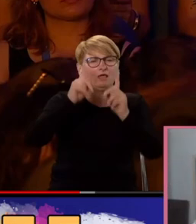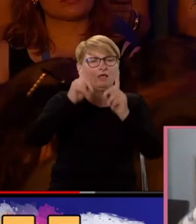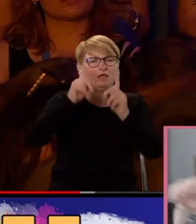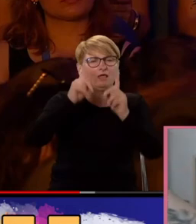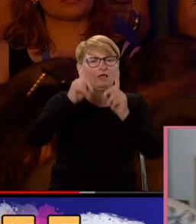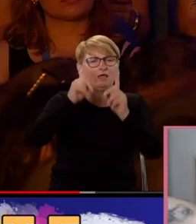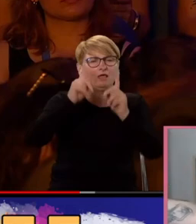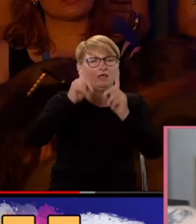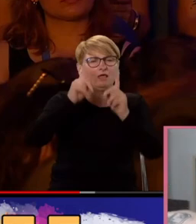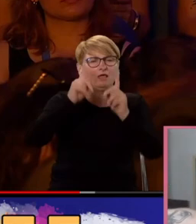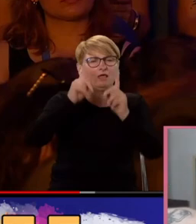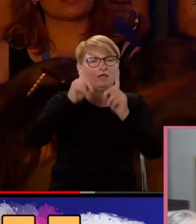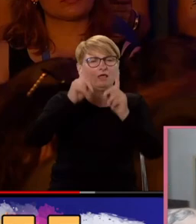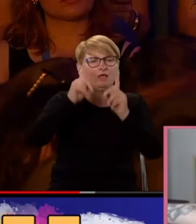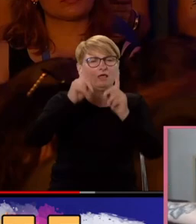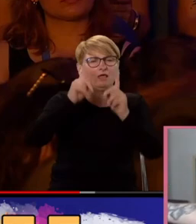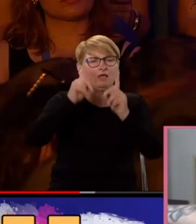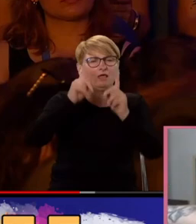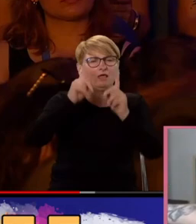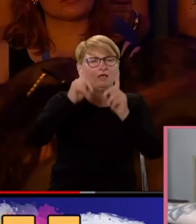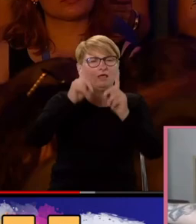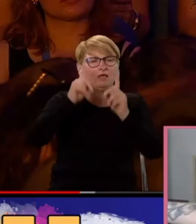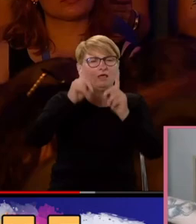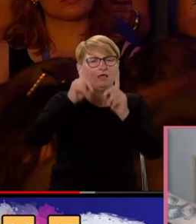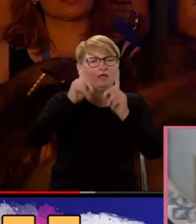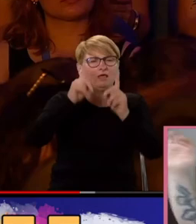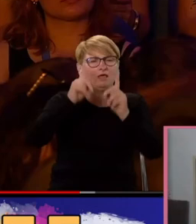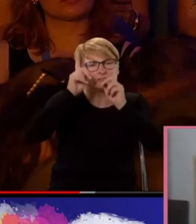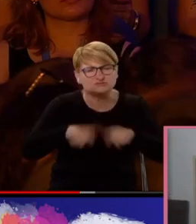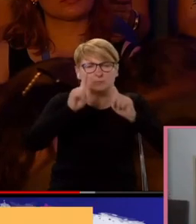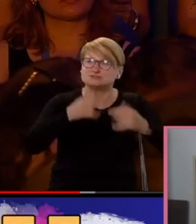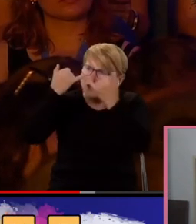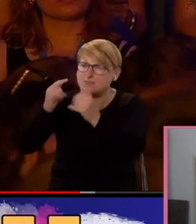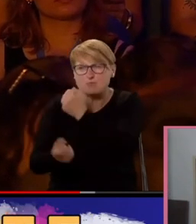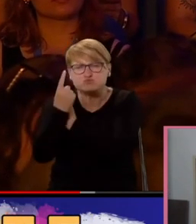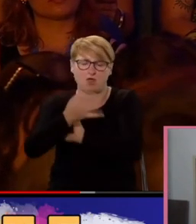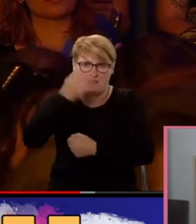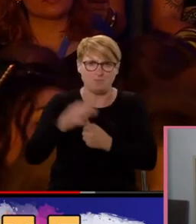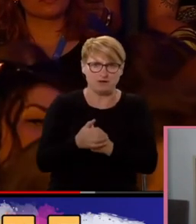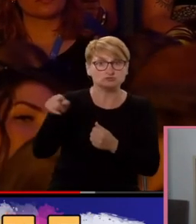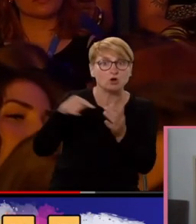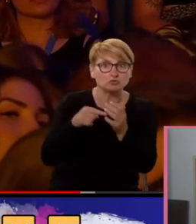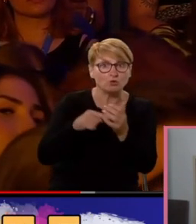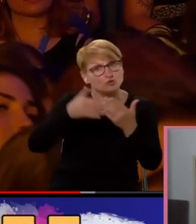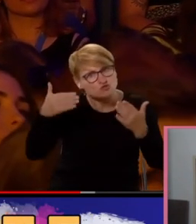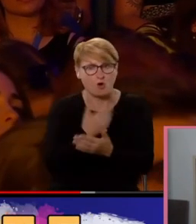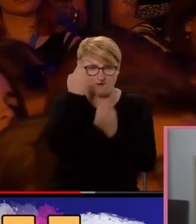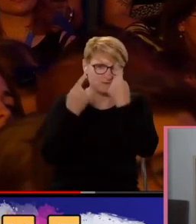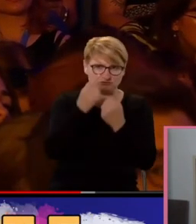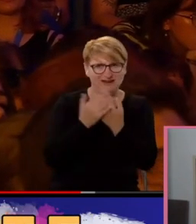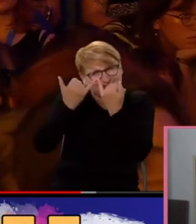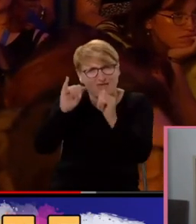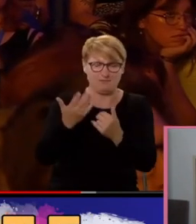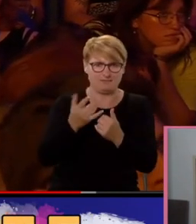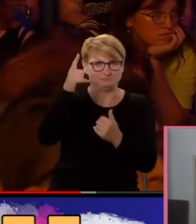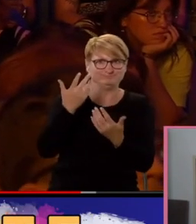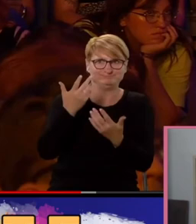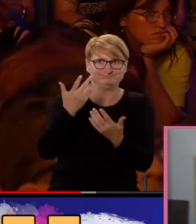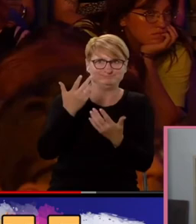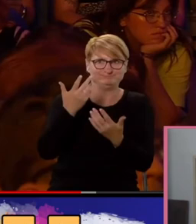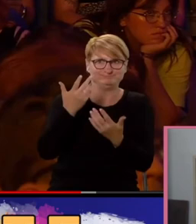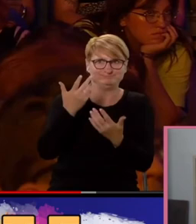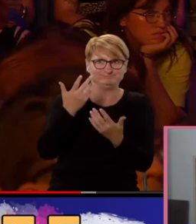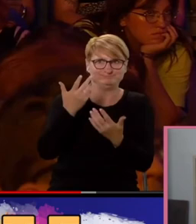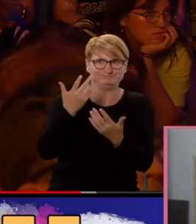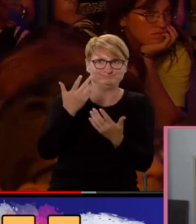do Karolaka. Jak mówi, pełna faza! Który jest nonkonformistyczny, który jest zupełnie inny, ekscentryczny od